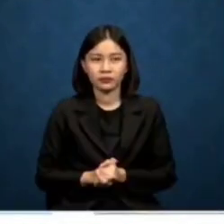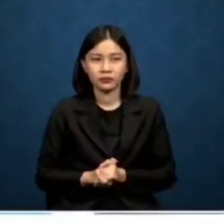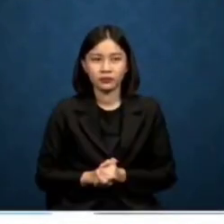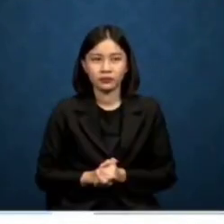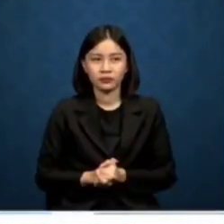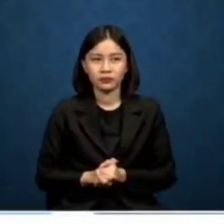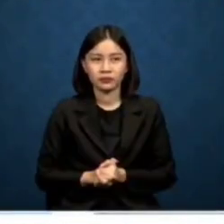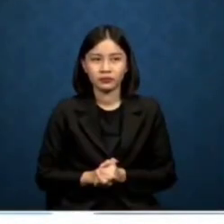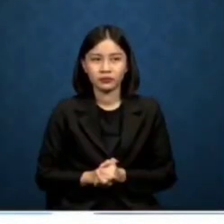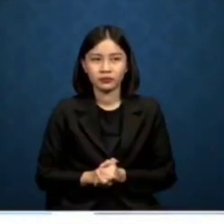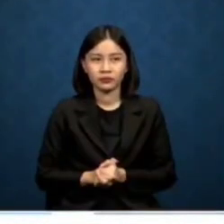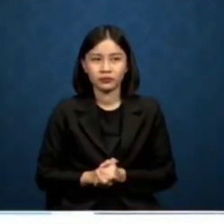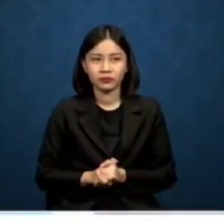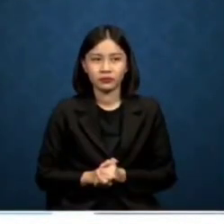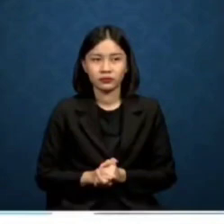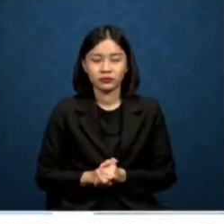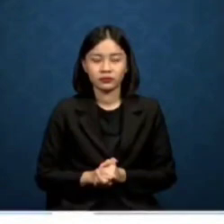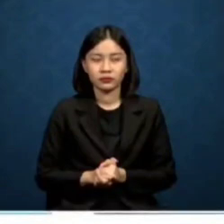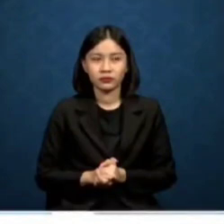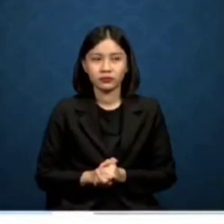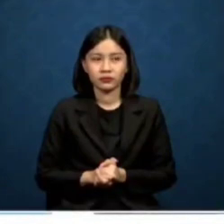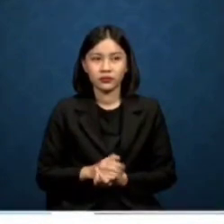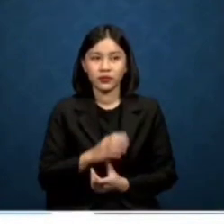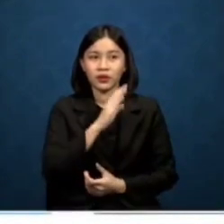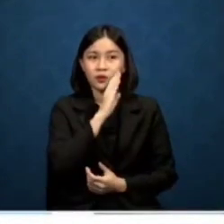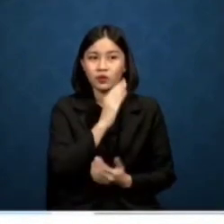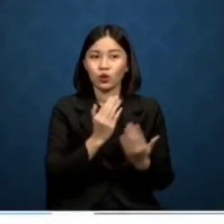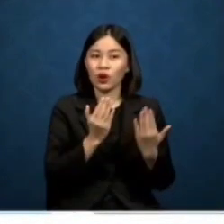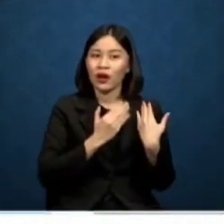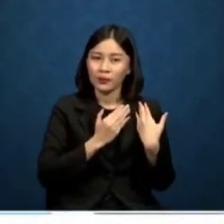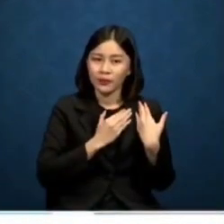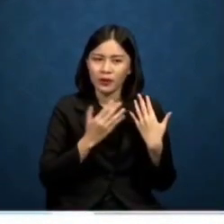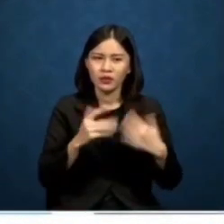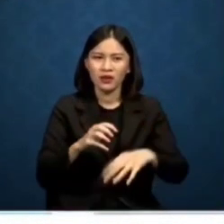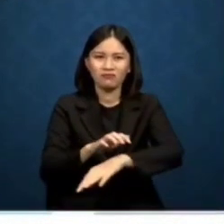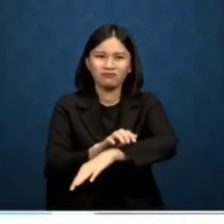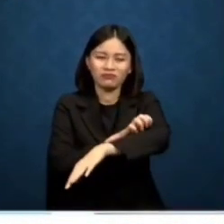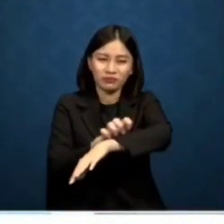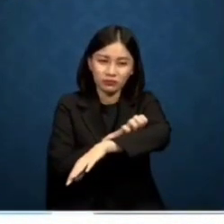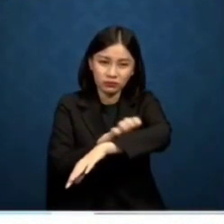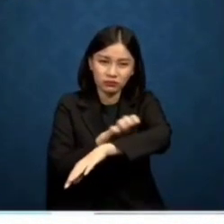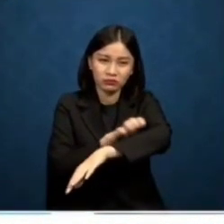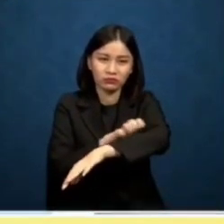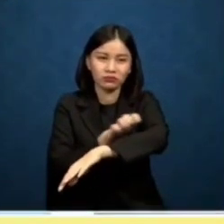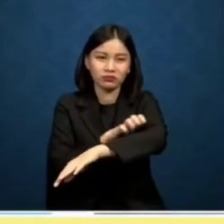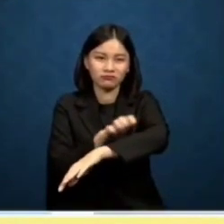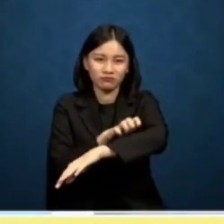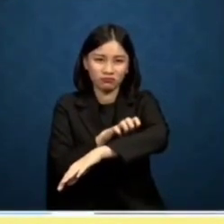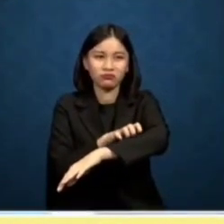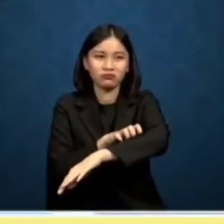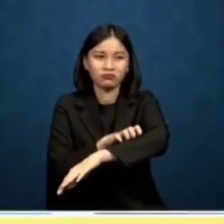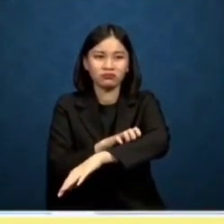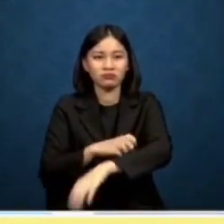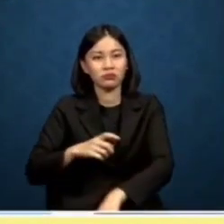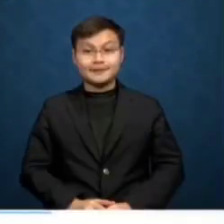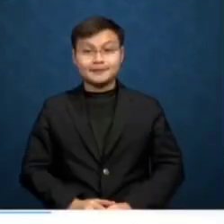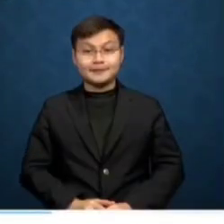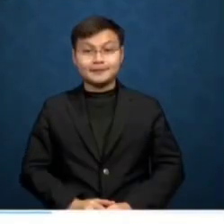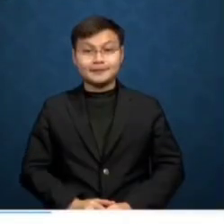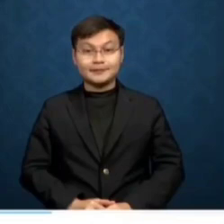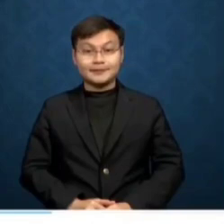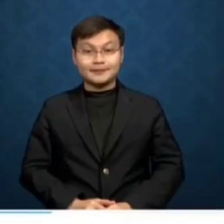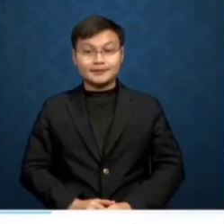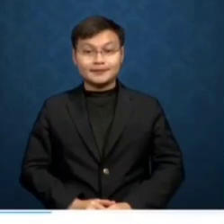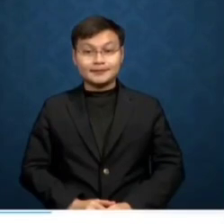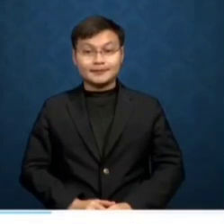งบประมาณจึงขอให้รัฐมนตรีว่าการกระทรวงมหาดไทยพิจารณาอนุมัติงบประมาณเพื่อขยายเขตประปาให้กับประชาชนในพื้นที่ดังกล่าว